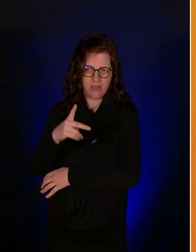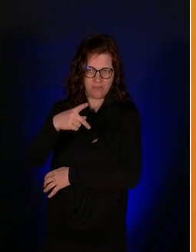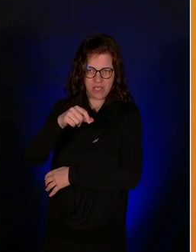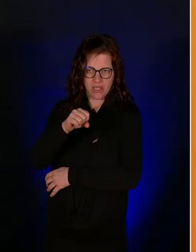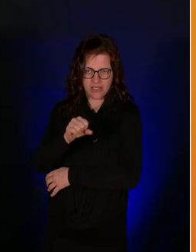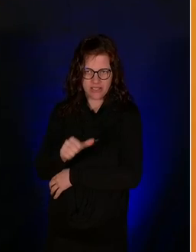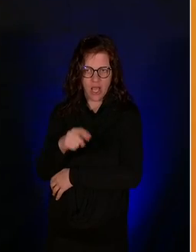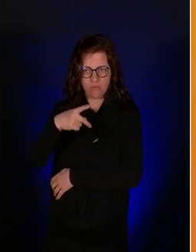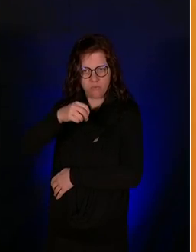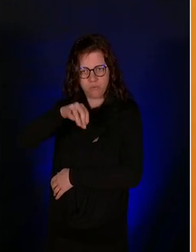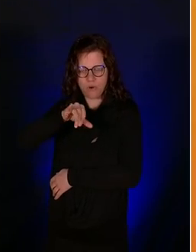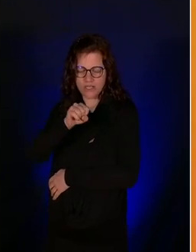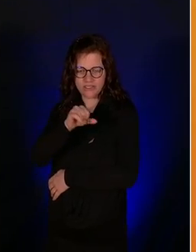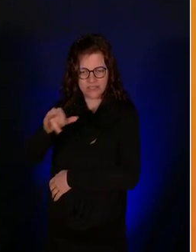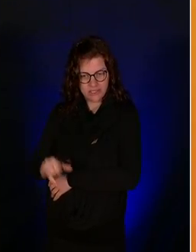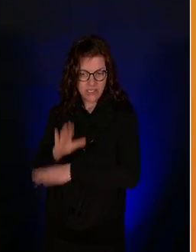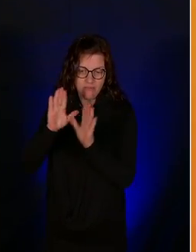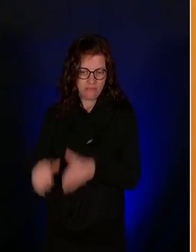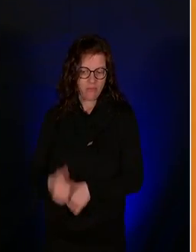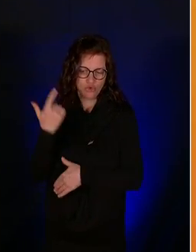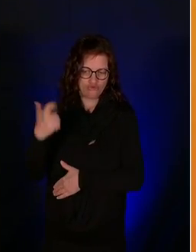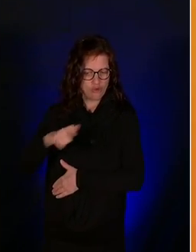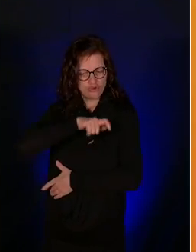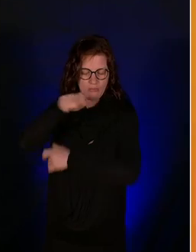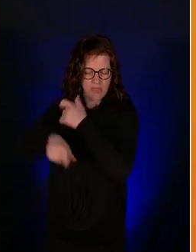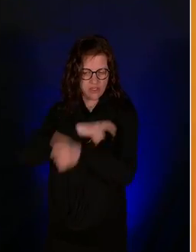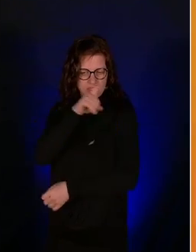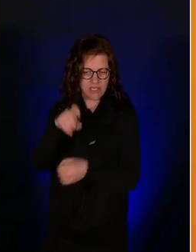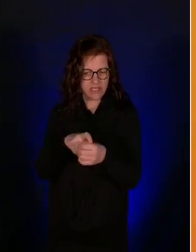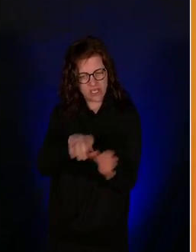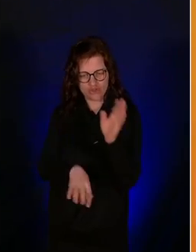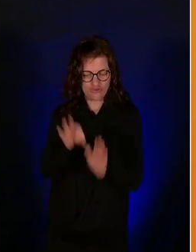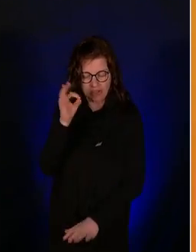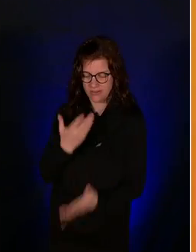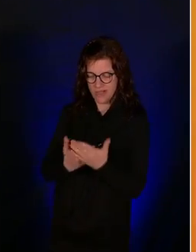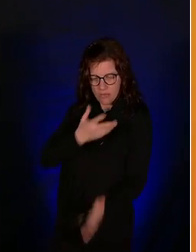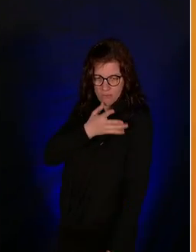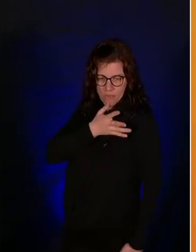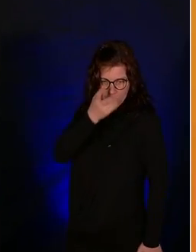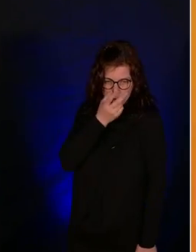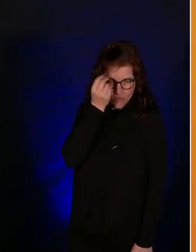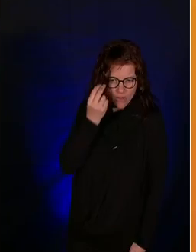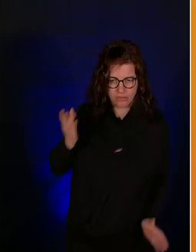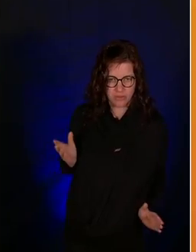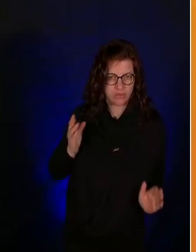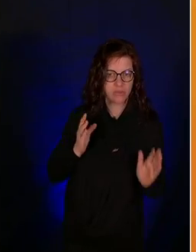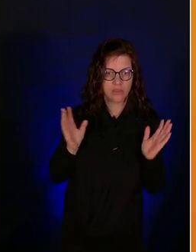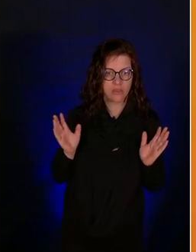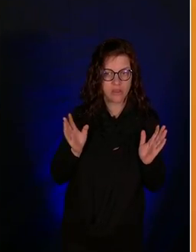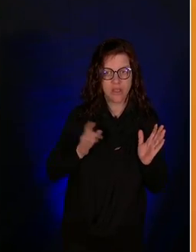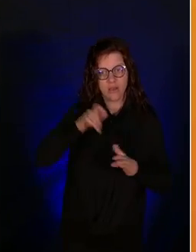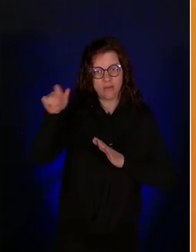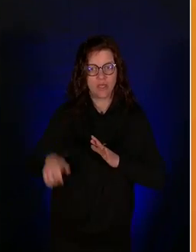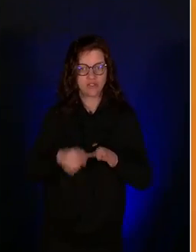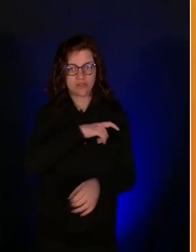Poissy, malgré le choix de 200 syndiqués. Et ça, c'est incompréhensible. On ne peut pas dire dans les formations, le syndicat